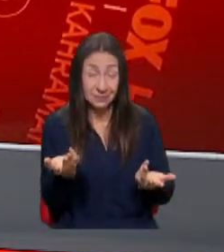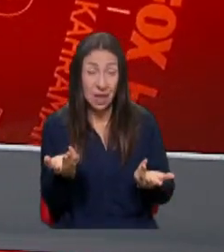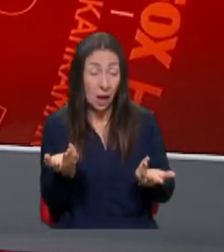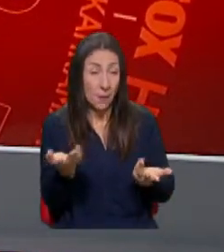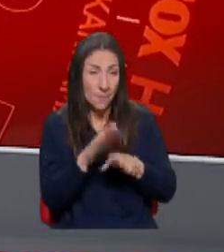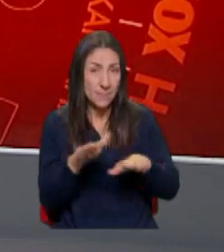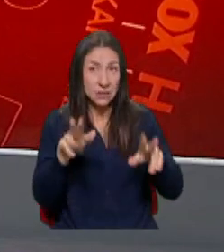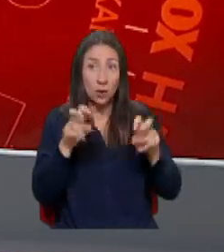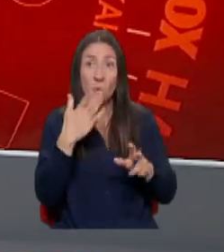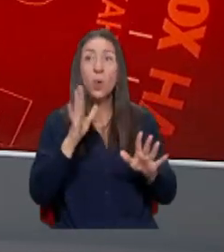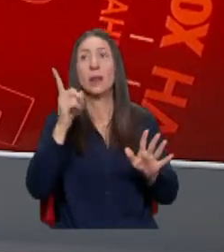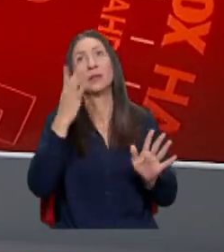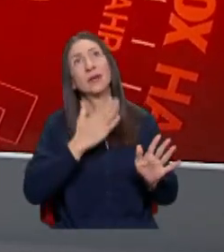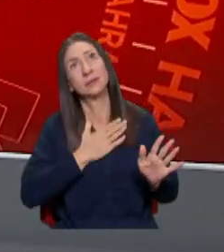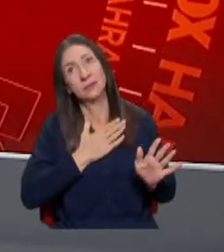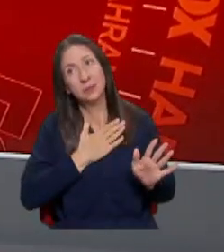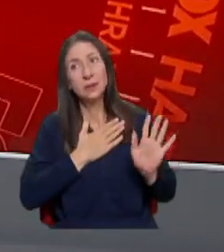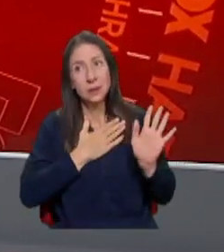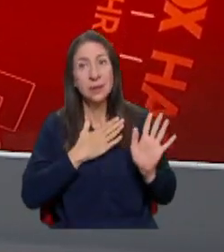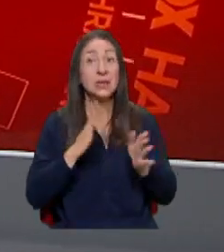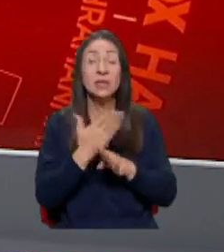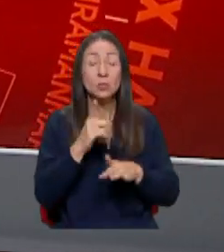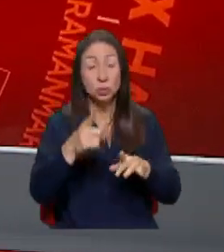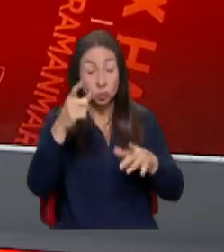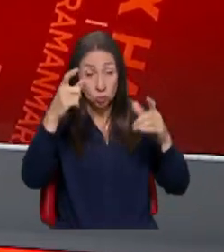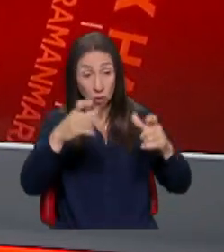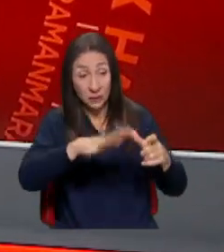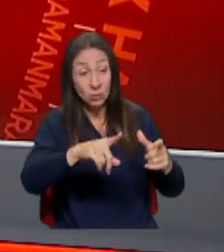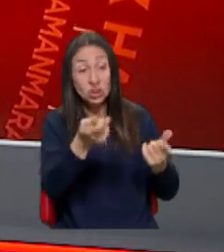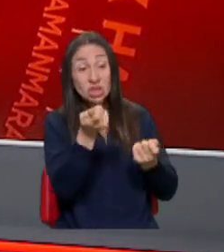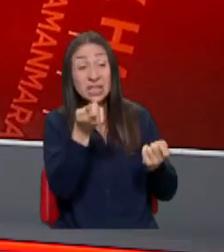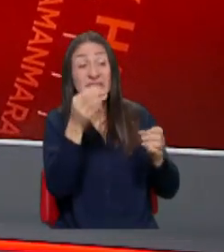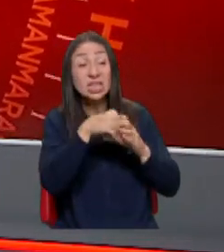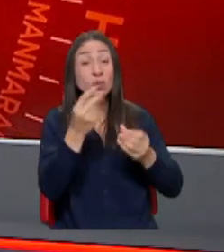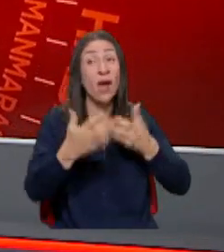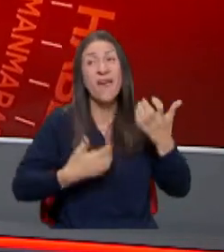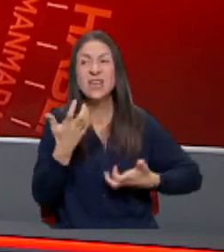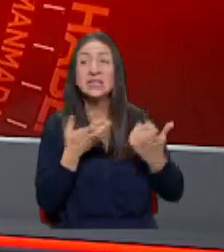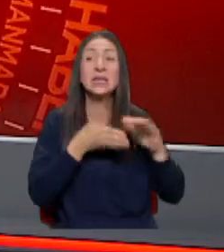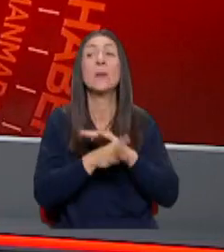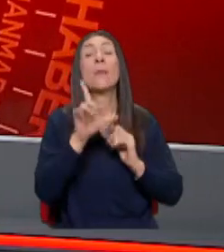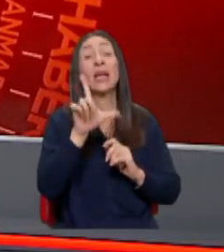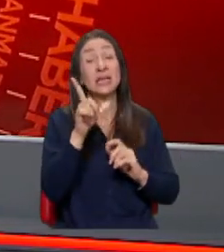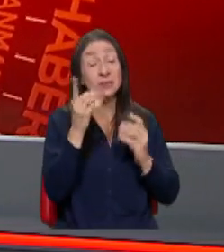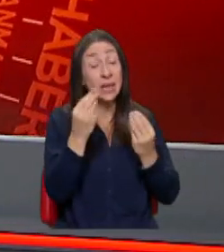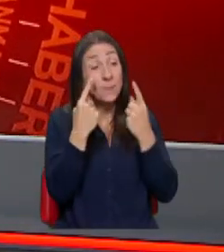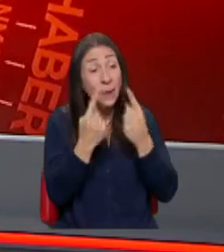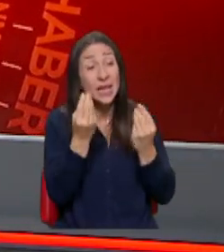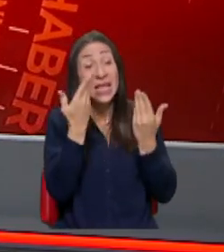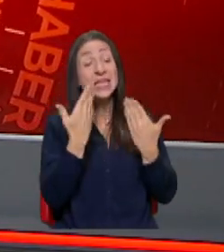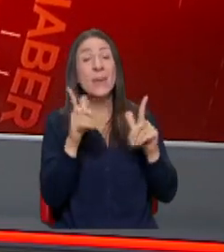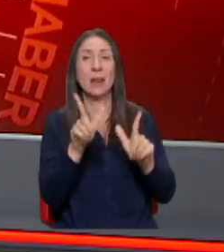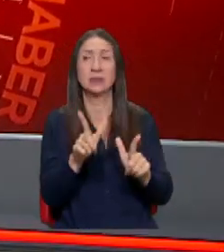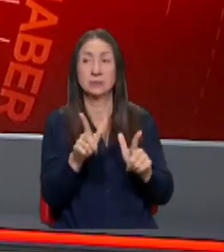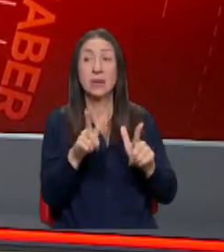Ama masada yok Allah'tan. Çünkü bu coğrafyada bu işlerin içine çok hevesli katılmamak lazım. İyi bakmak, iyi izlemek